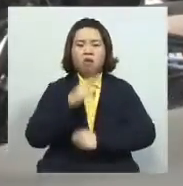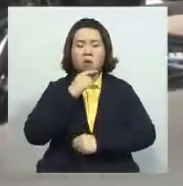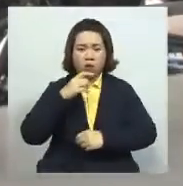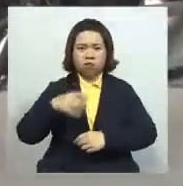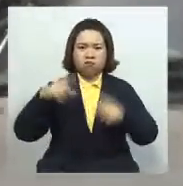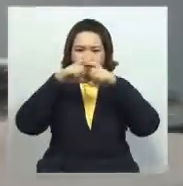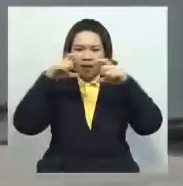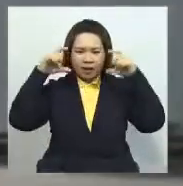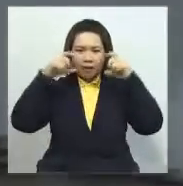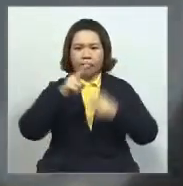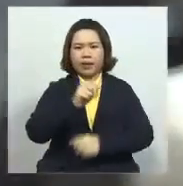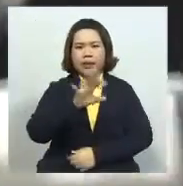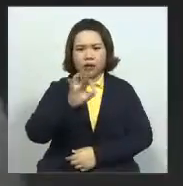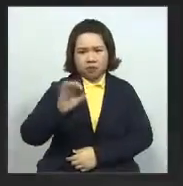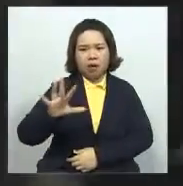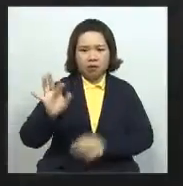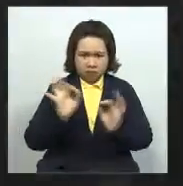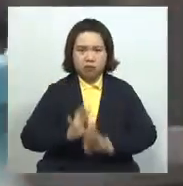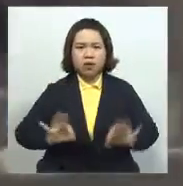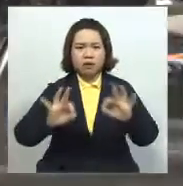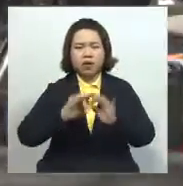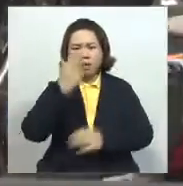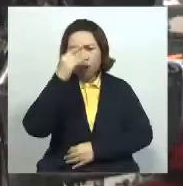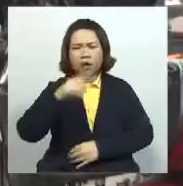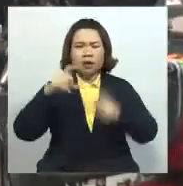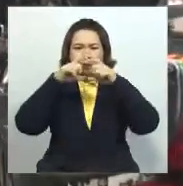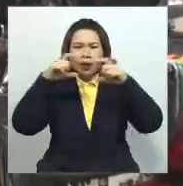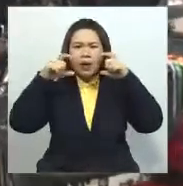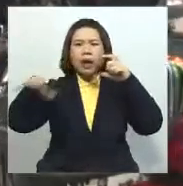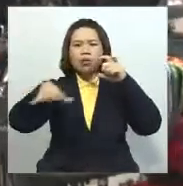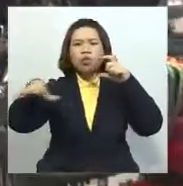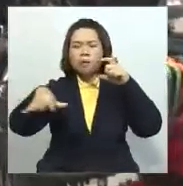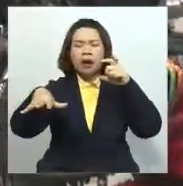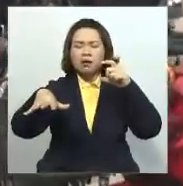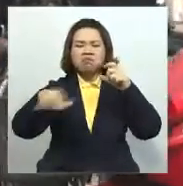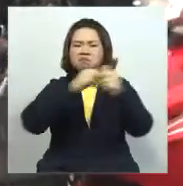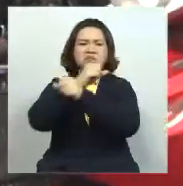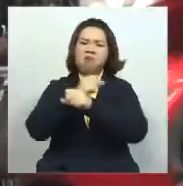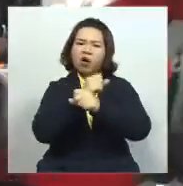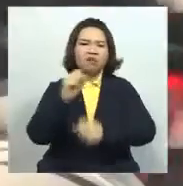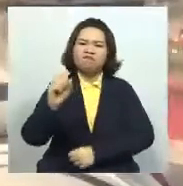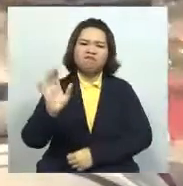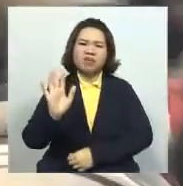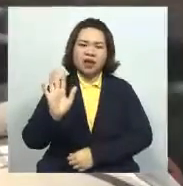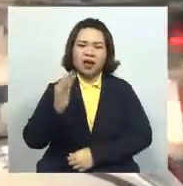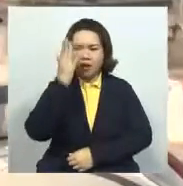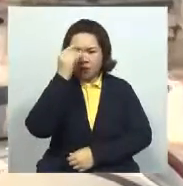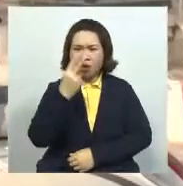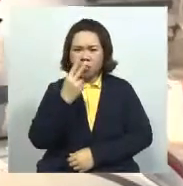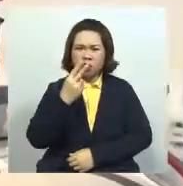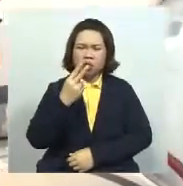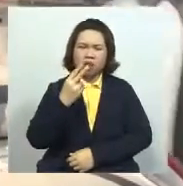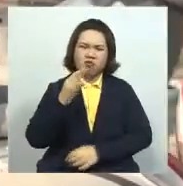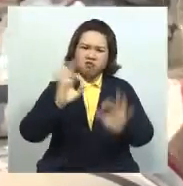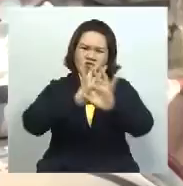นี่ควรนำมาใช้แล้วนะคะเพราะว่าหน้ากากอนามัยขนาดปกติเนี่ยอาจจะไม่สามารถกรองฝุ่นละอองขนาดเล็กเพราะว่าดูจากสภ